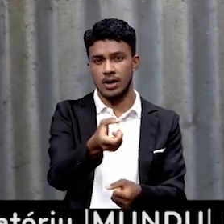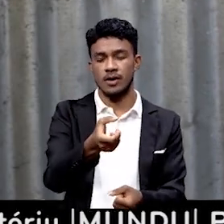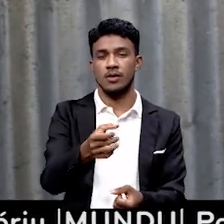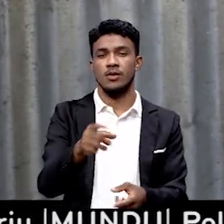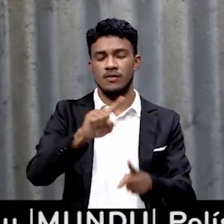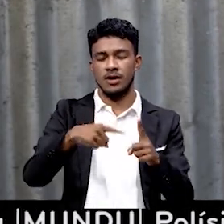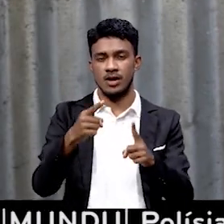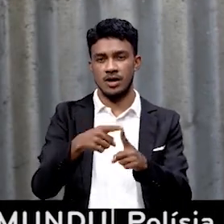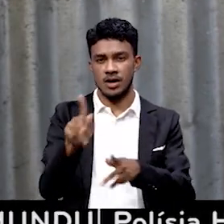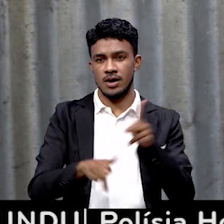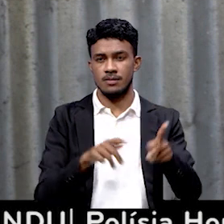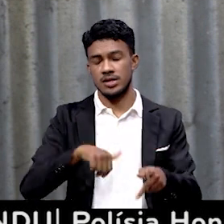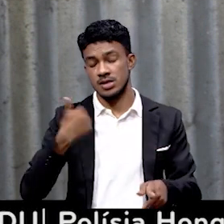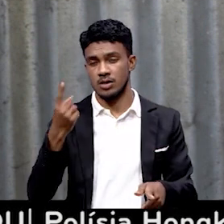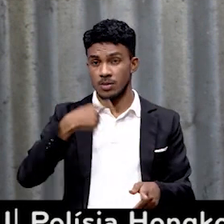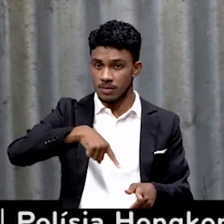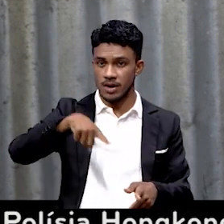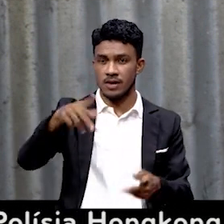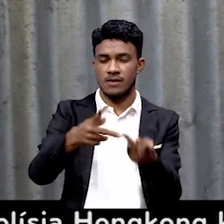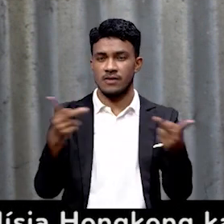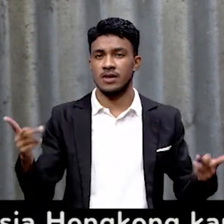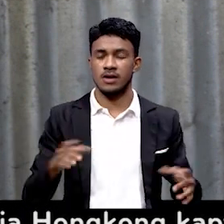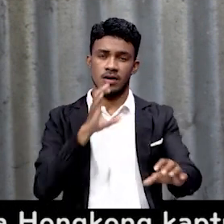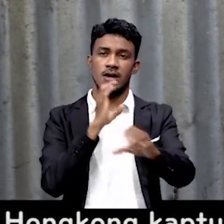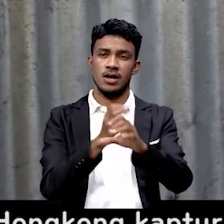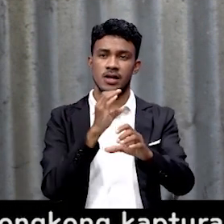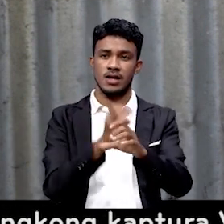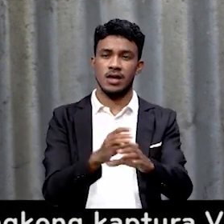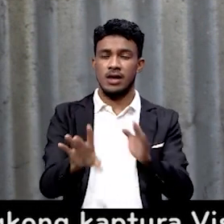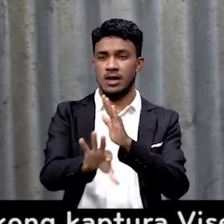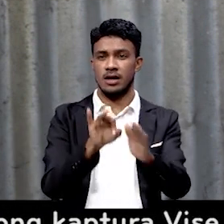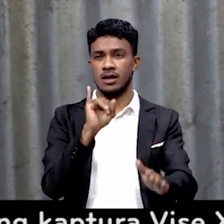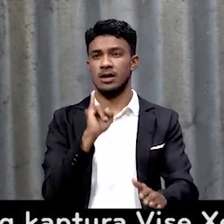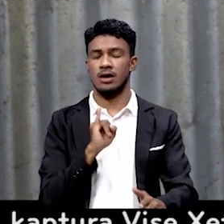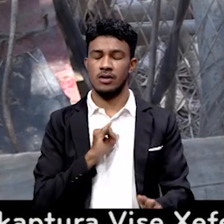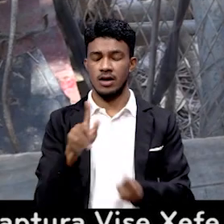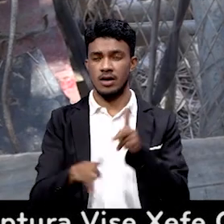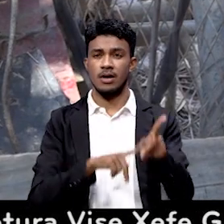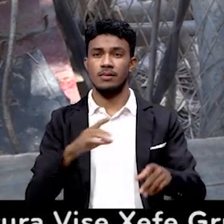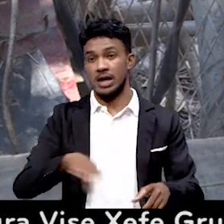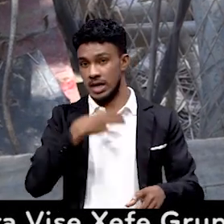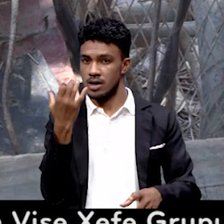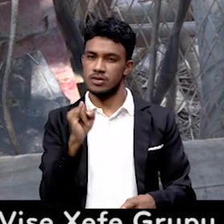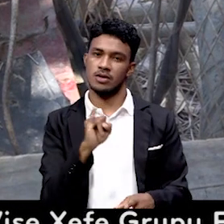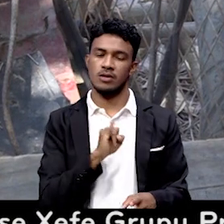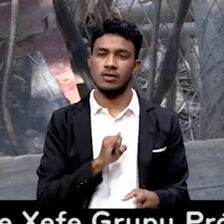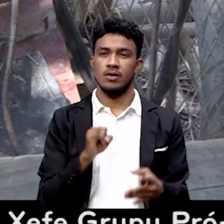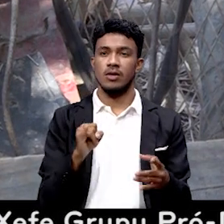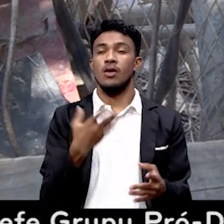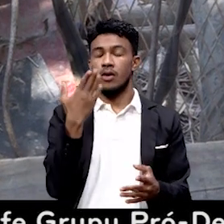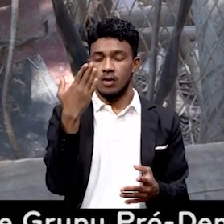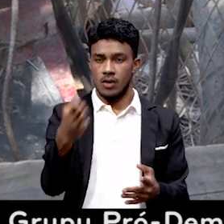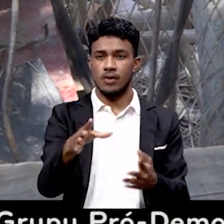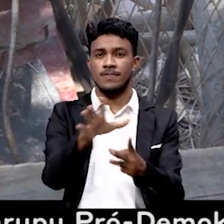thoba ema toba maka khare te he tan ha une ma ema iru sau ema de ne o hili ti a mi